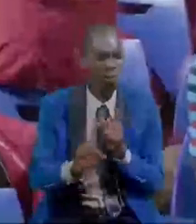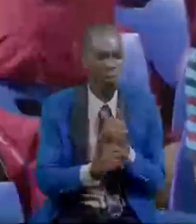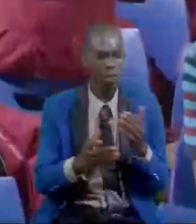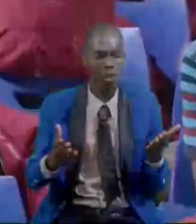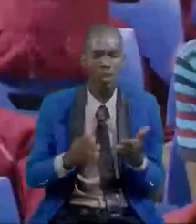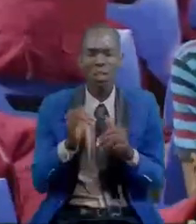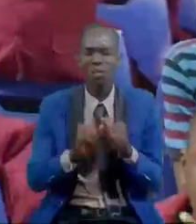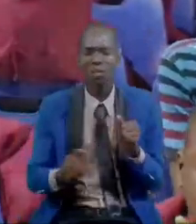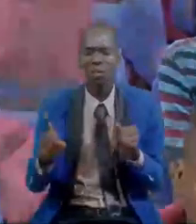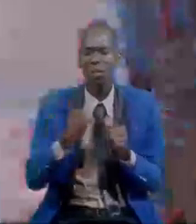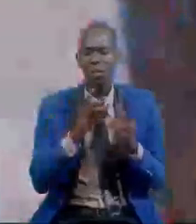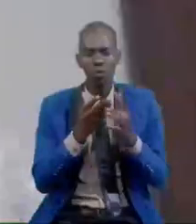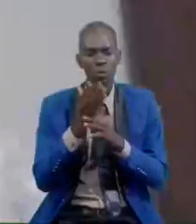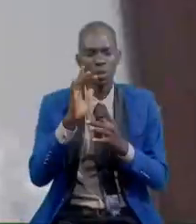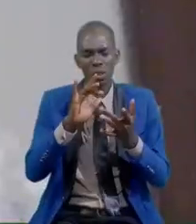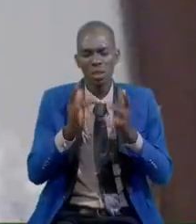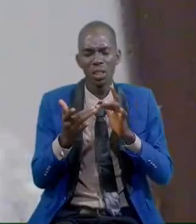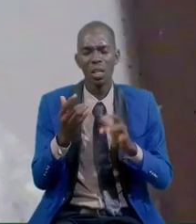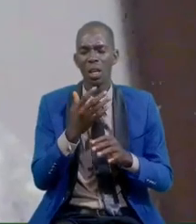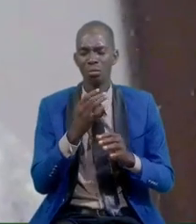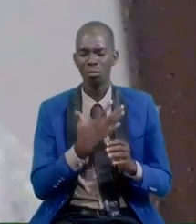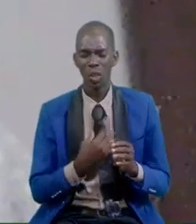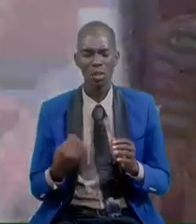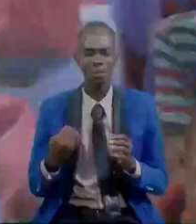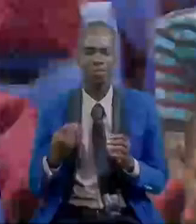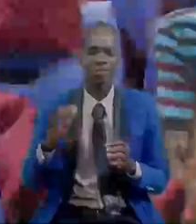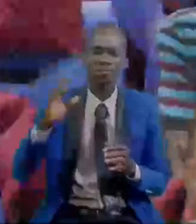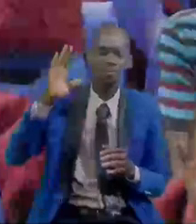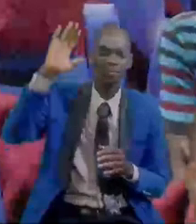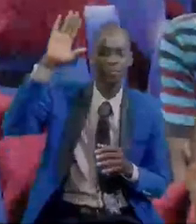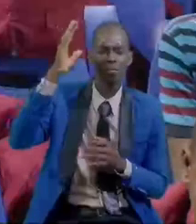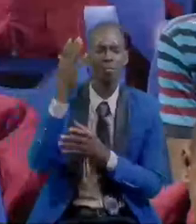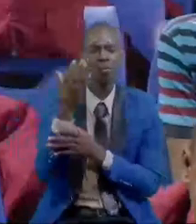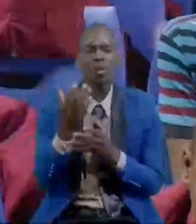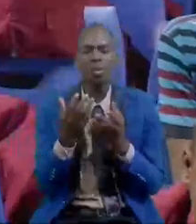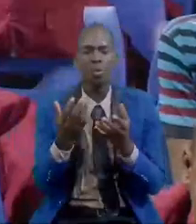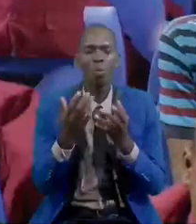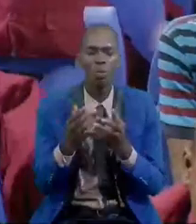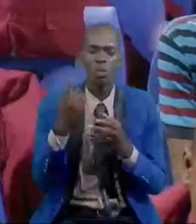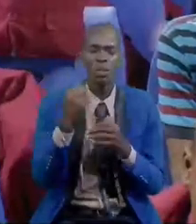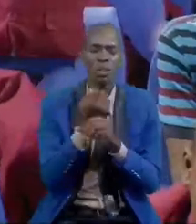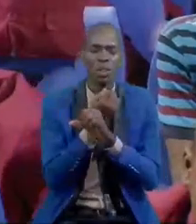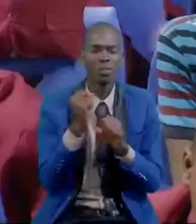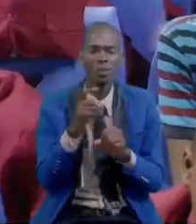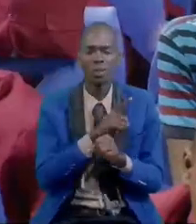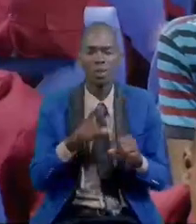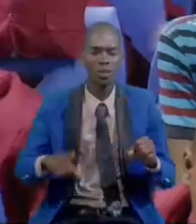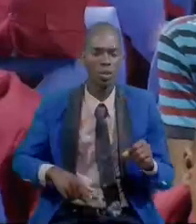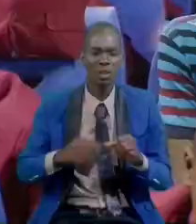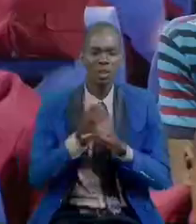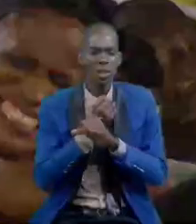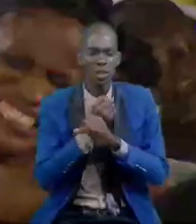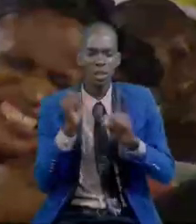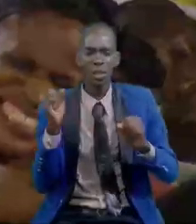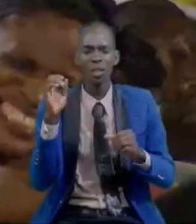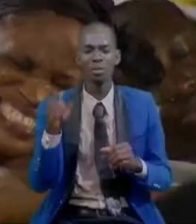monde en ligne, qui lève la main et qui veut le salut du Seigneur, sauve-les